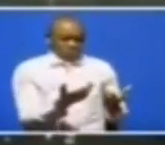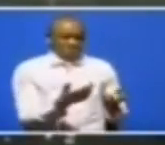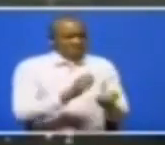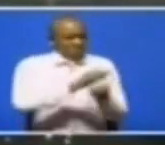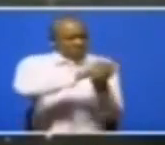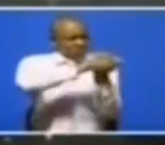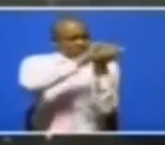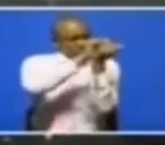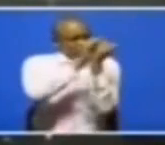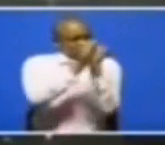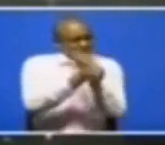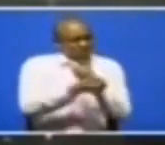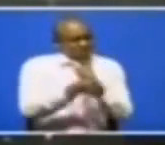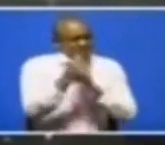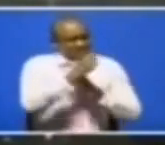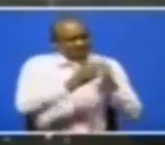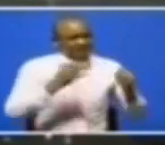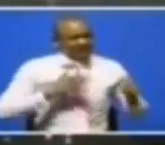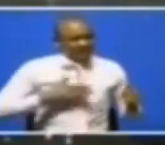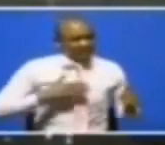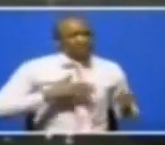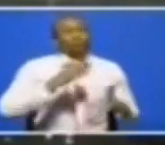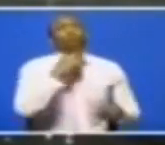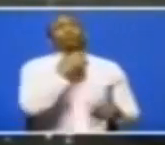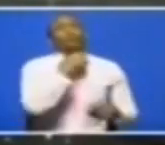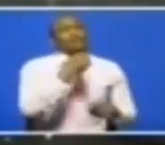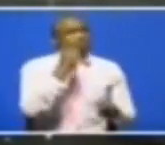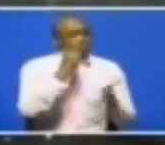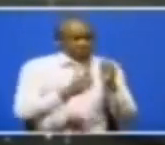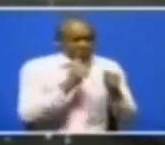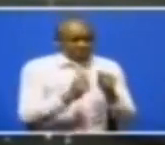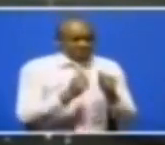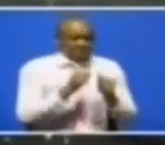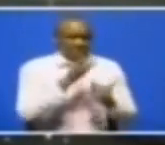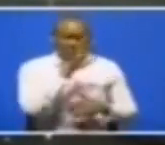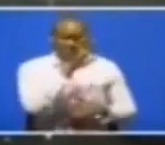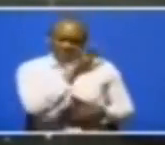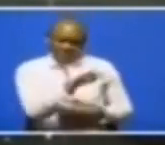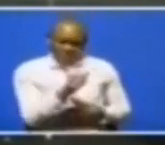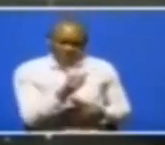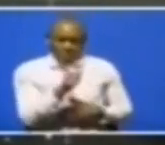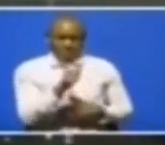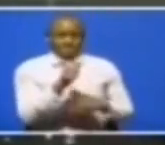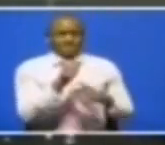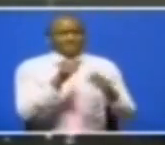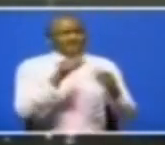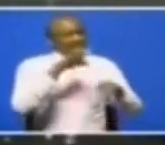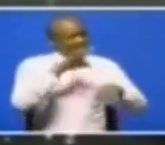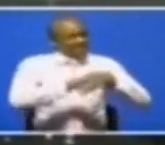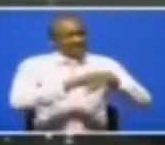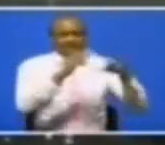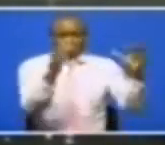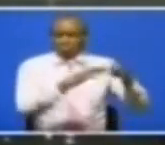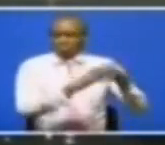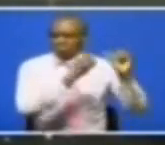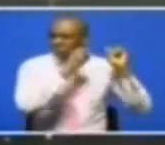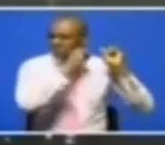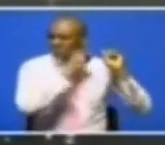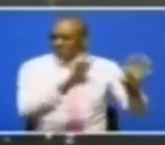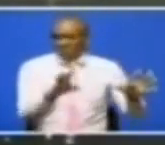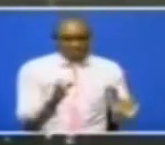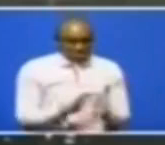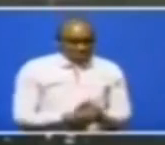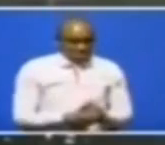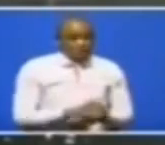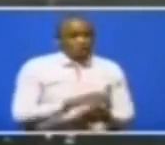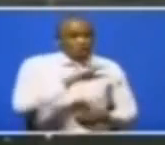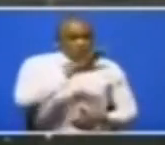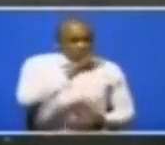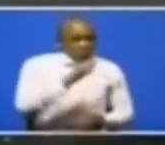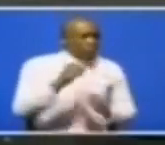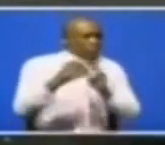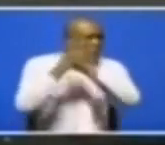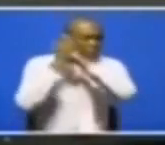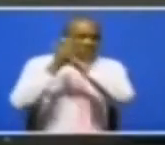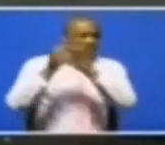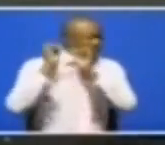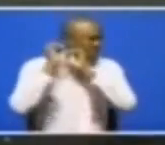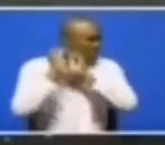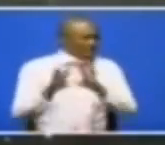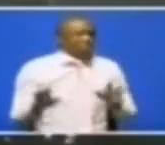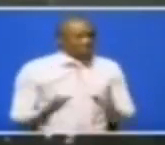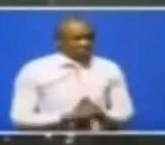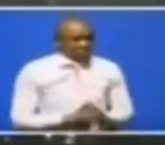mabadiliko ambayo nchi yetu inahitaji hayatatoka kwa mrengo wa NASA, hayatatoka kwa mrengo wa